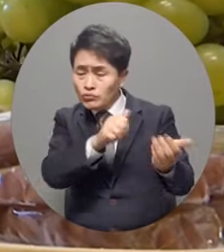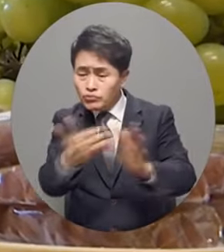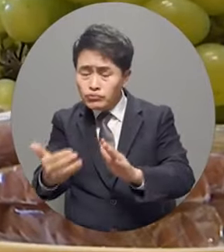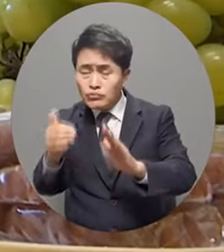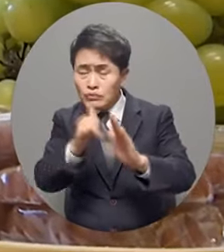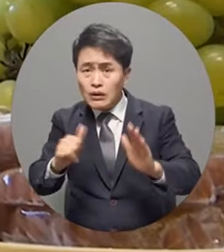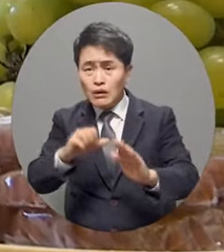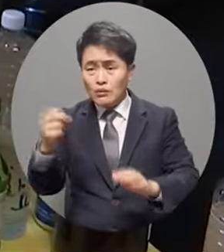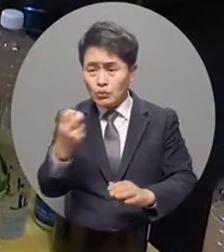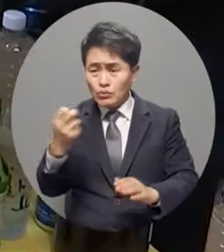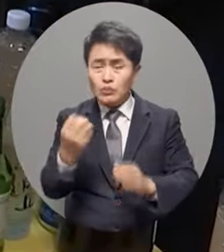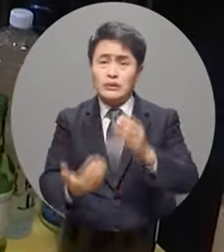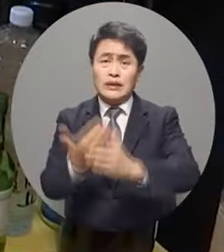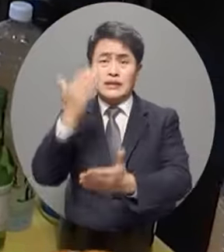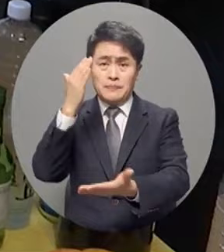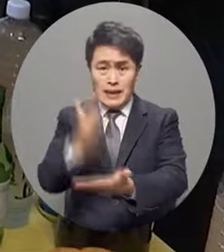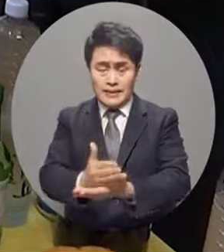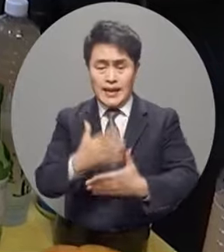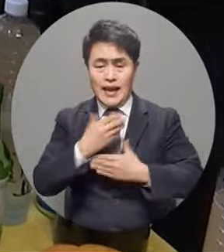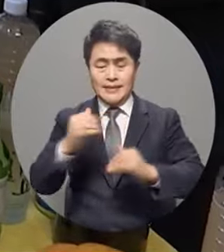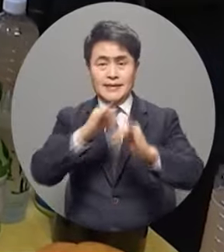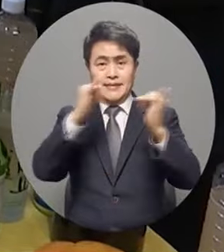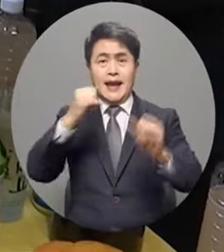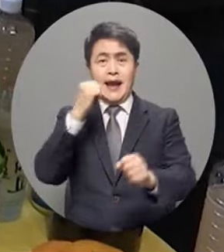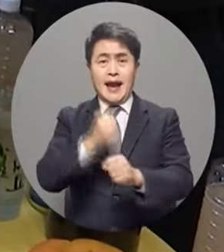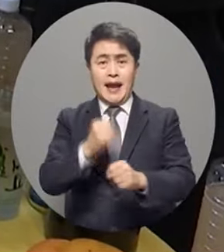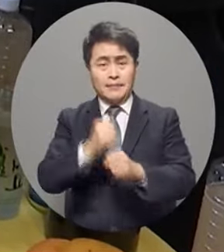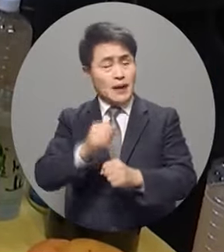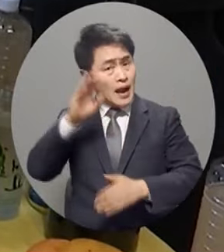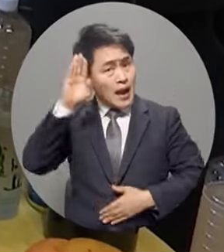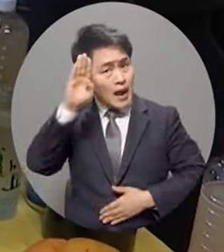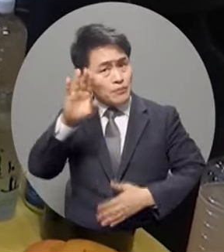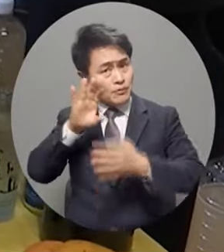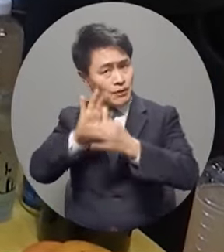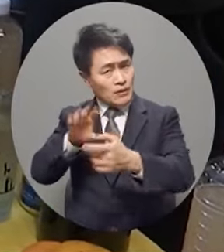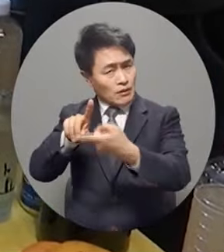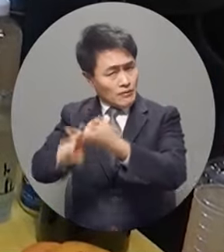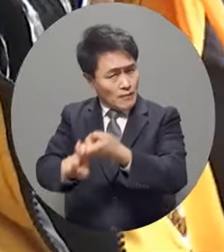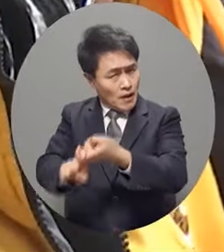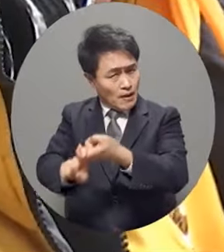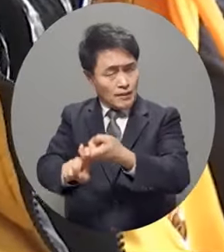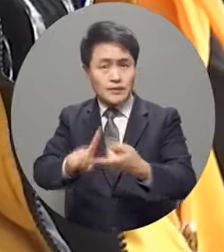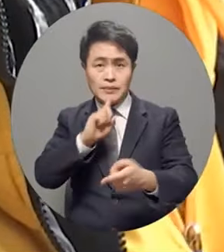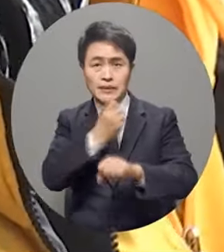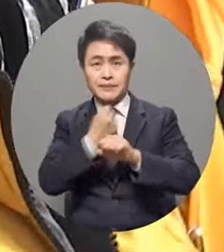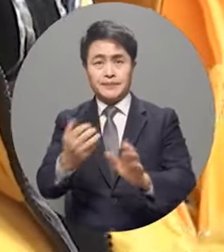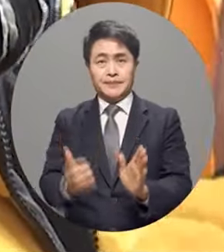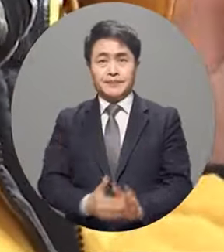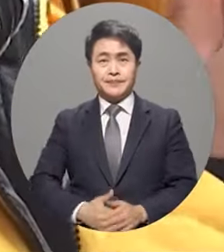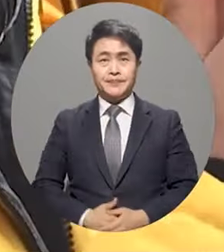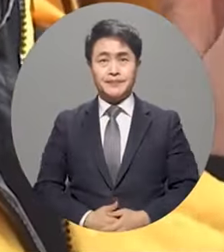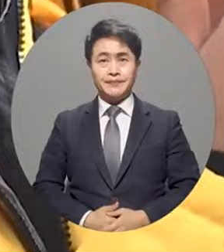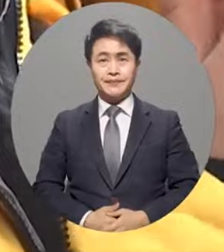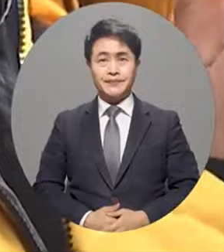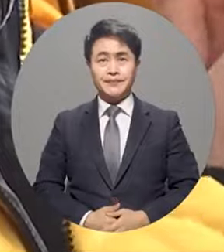참사가 반복되지 않도록 안전한 사회를 만드는 데 앞으로도 연대하겠다고 다짐했습니다. MBC 뉴스